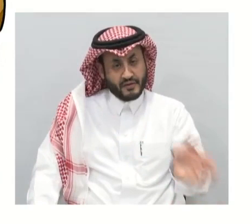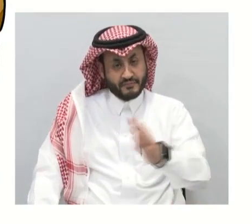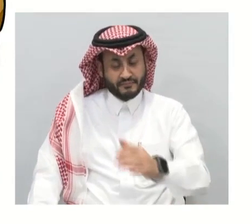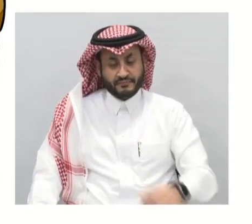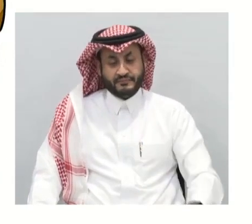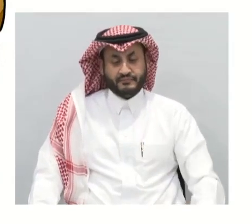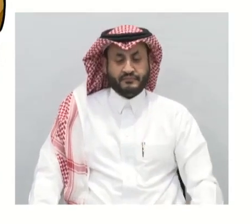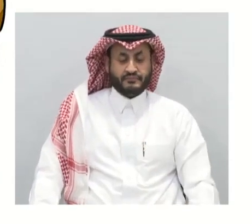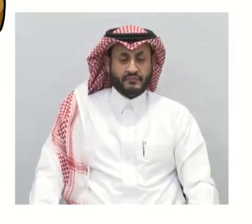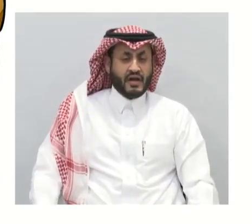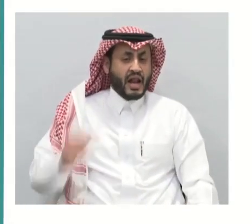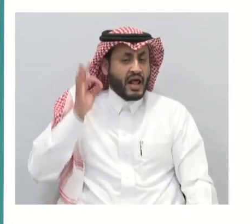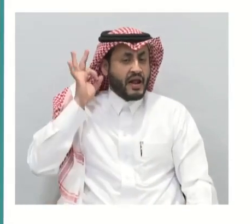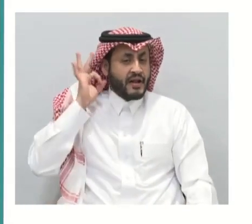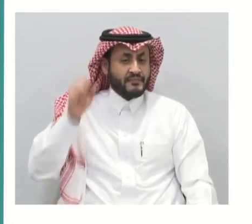السمع